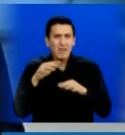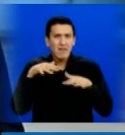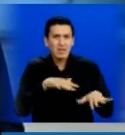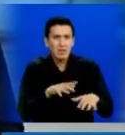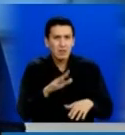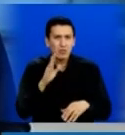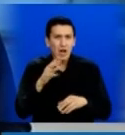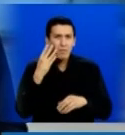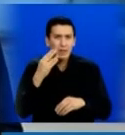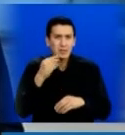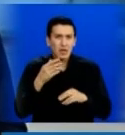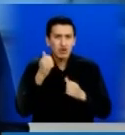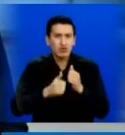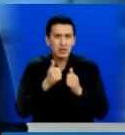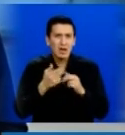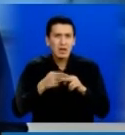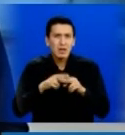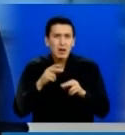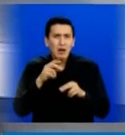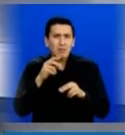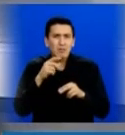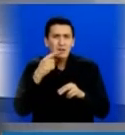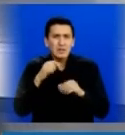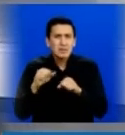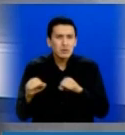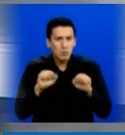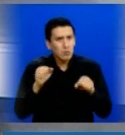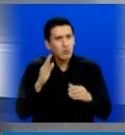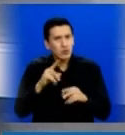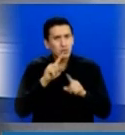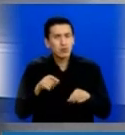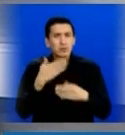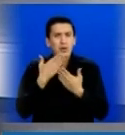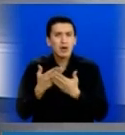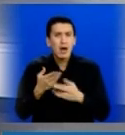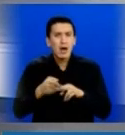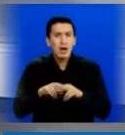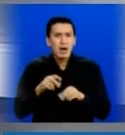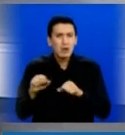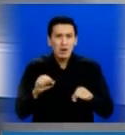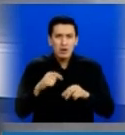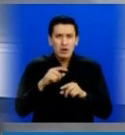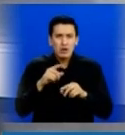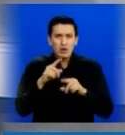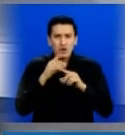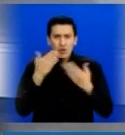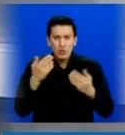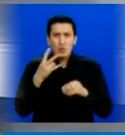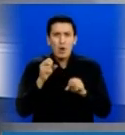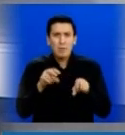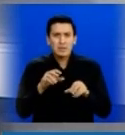Вот алматинцев, в частности, волнует вопрос о землетрясении. Таких разрушительных землетрясений, катаклизмов не вижу, но есть опять же опасность